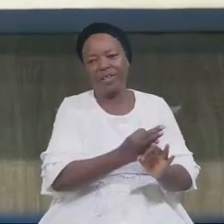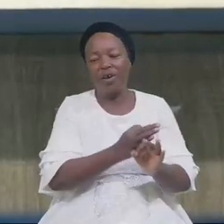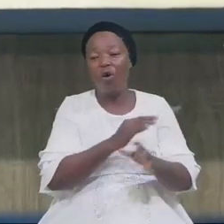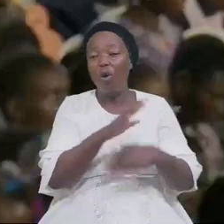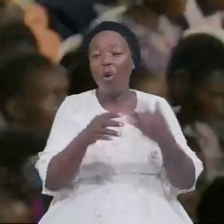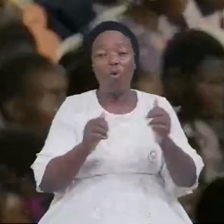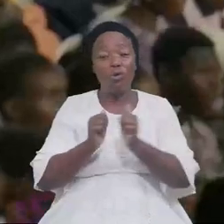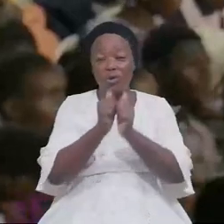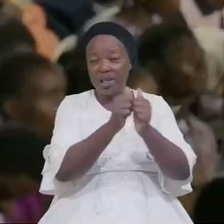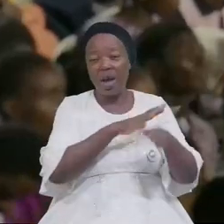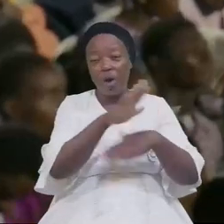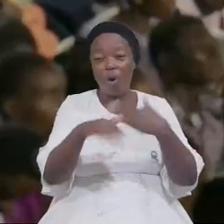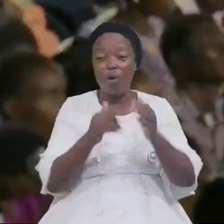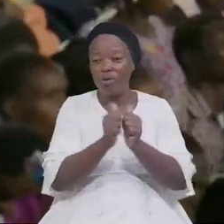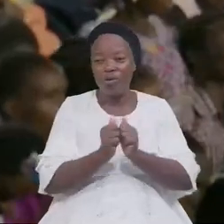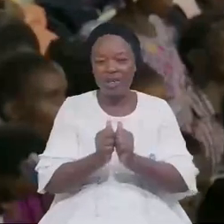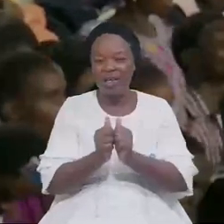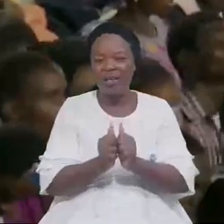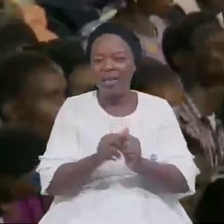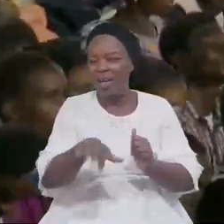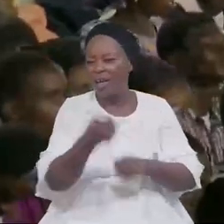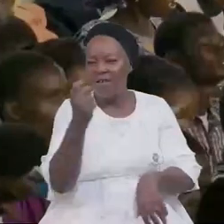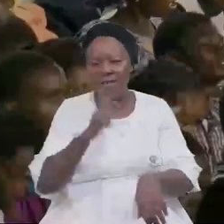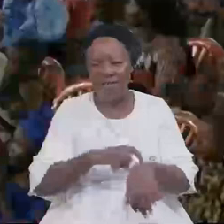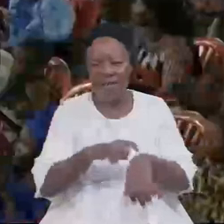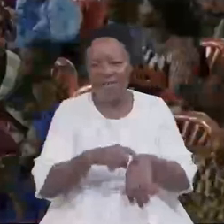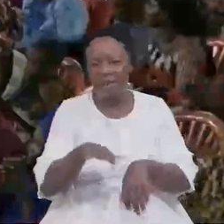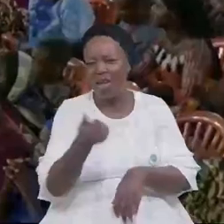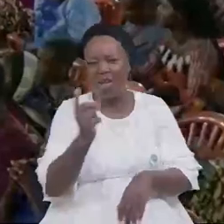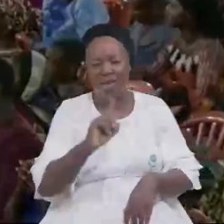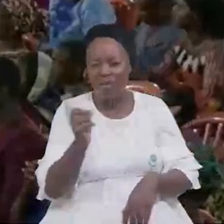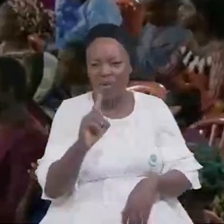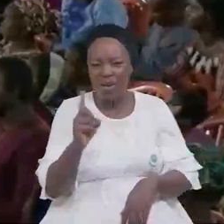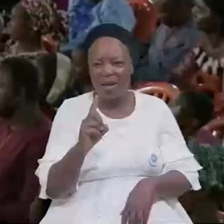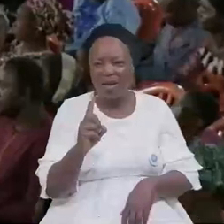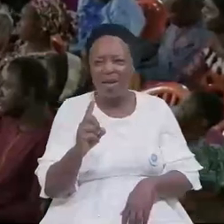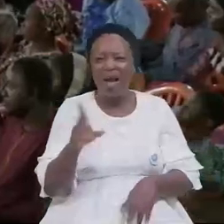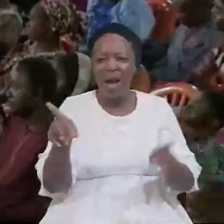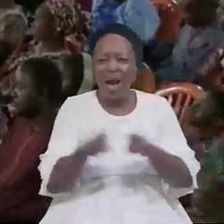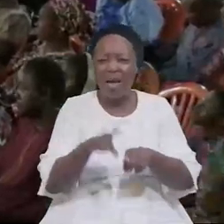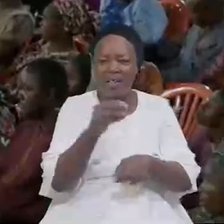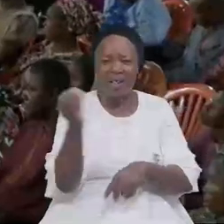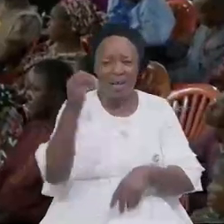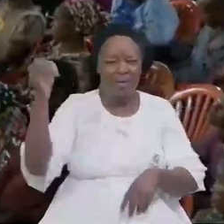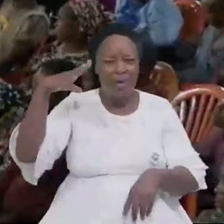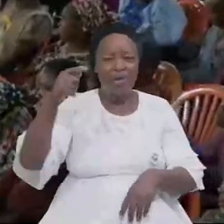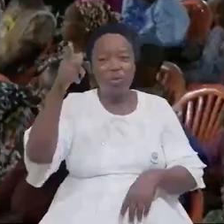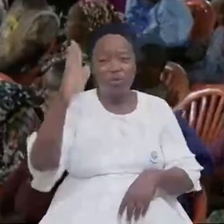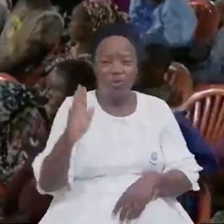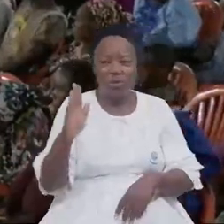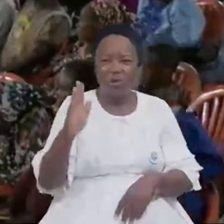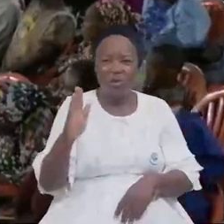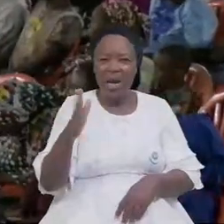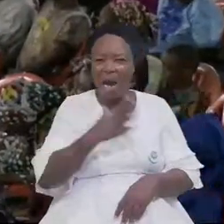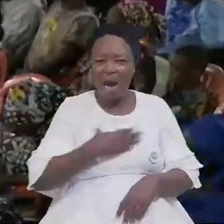Entier, à tout moment, où qu'il se trouve, et comme la grâce de Dieu, et comme le